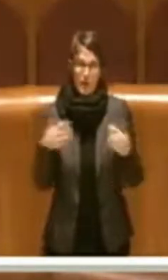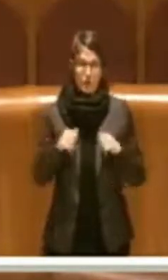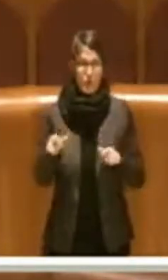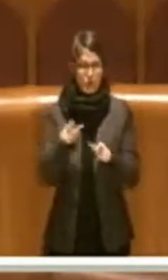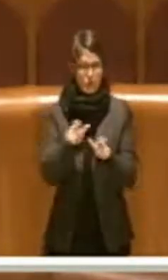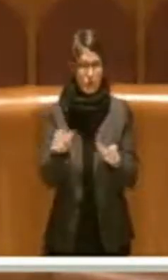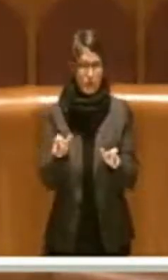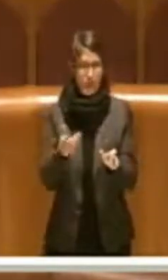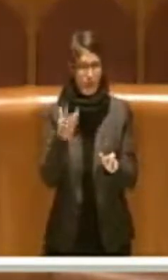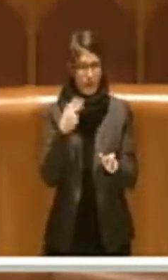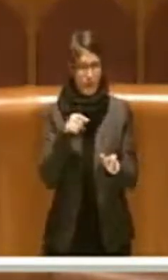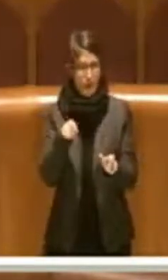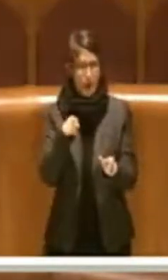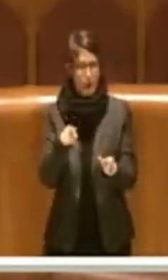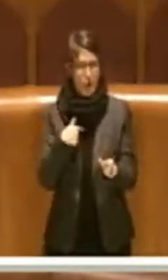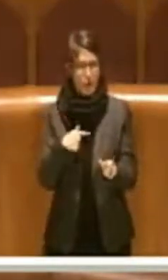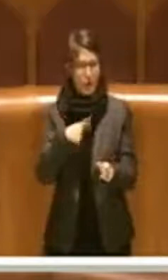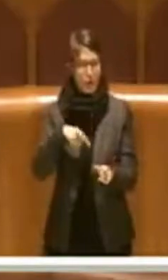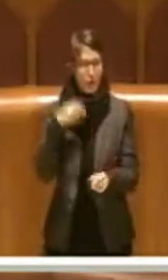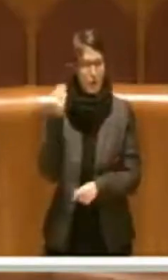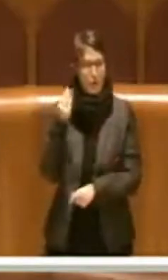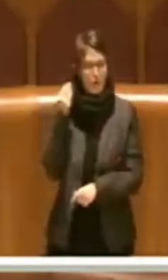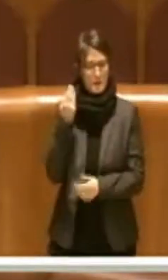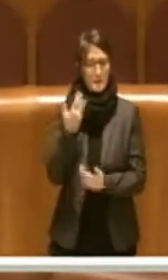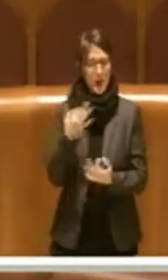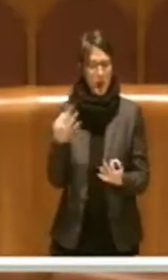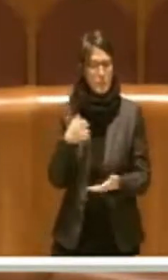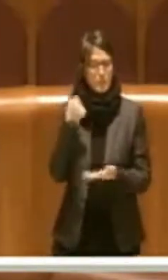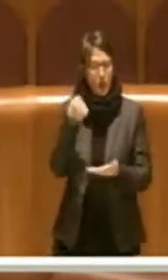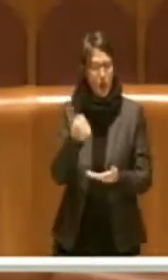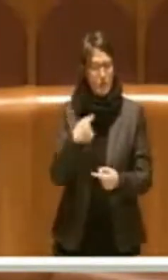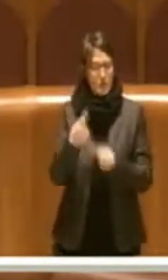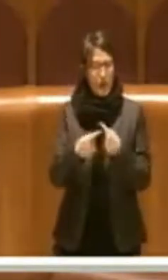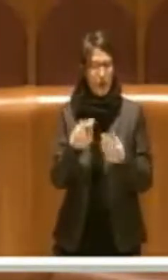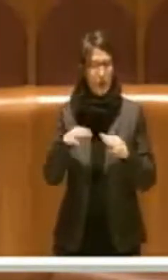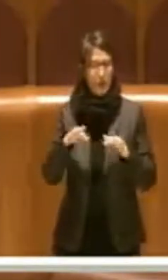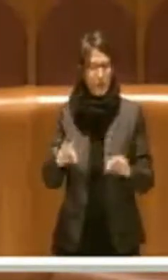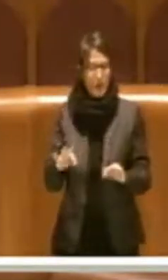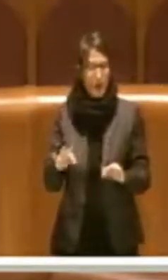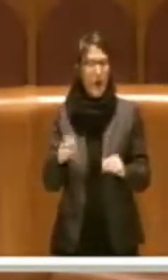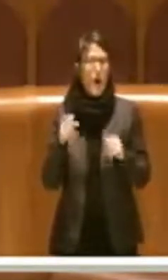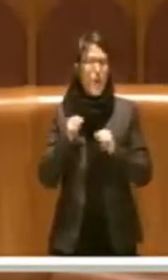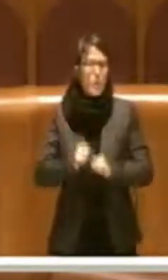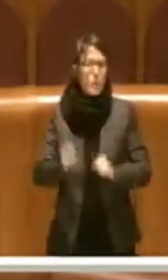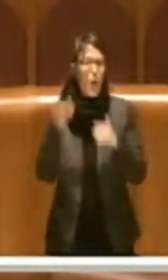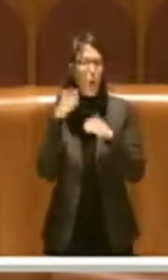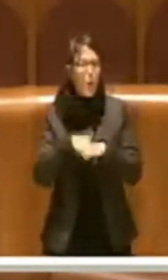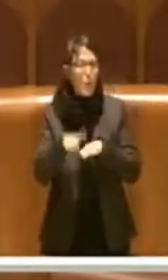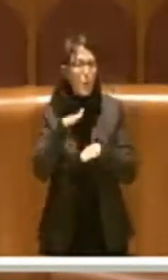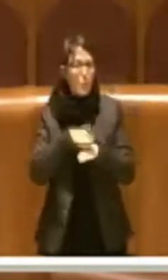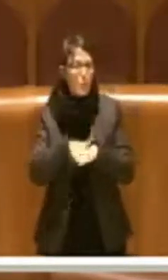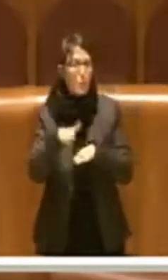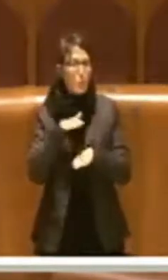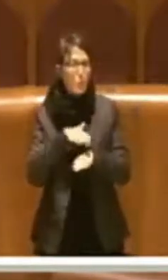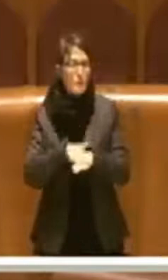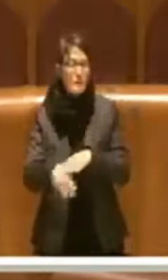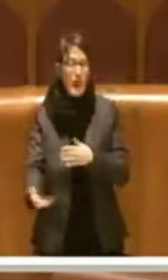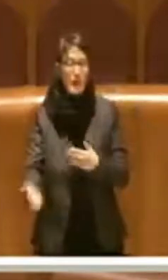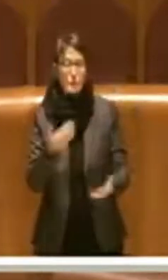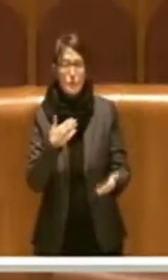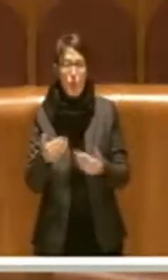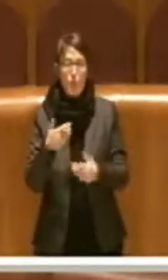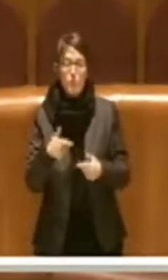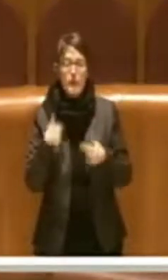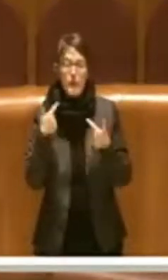noi questi fondi ancora disponibili andrebbero impiegati prioritariamente per il raddoppio di via di